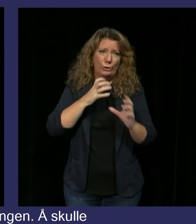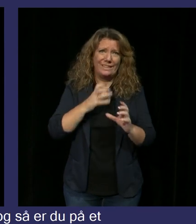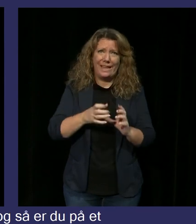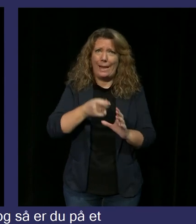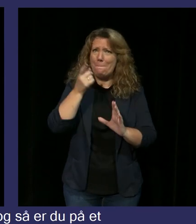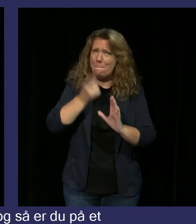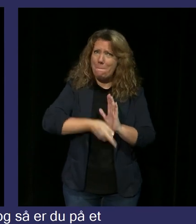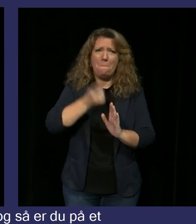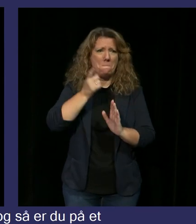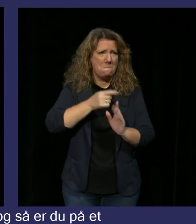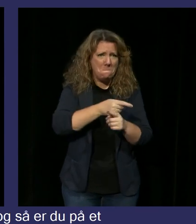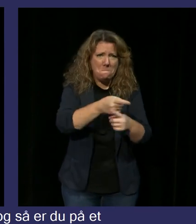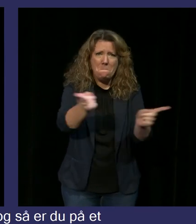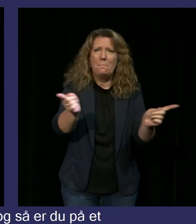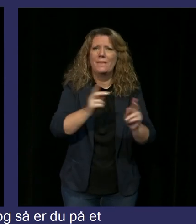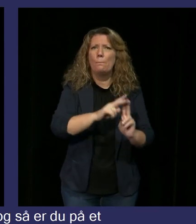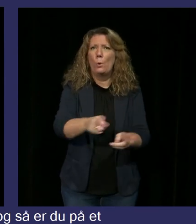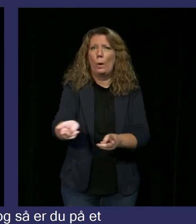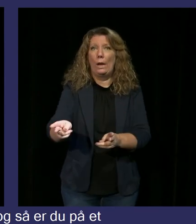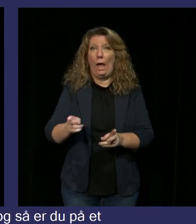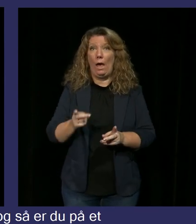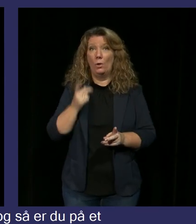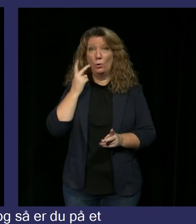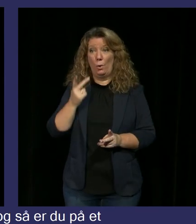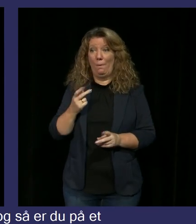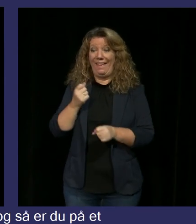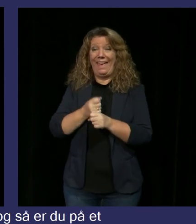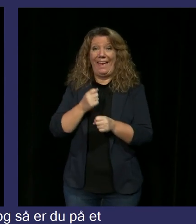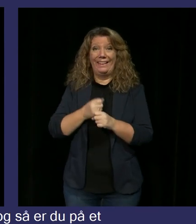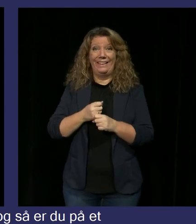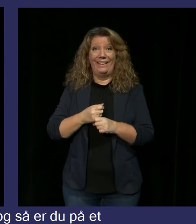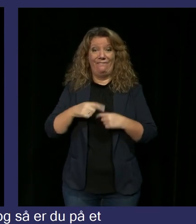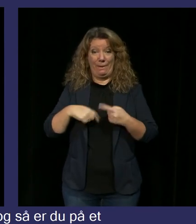når du kanskje allerede er på et stortingsnivå, og så er du på et